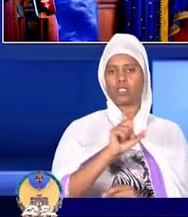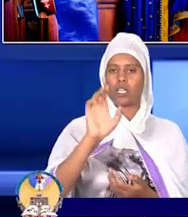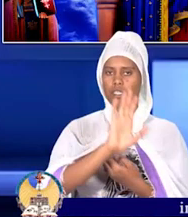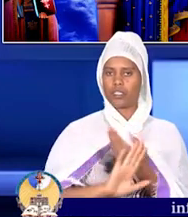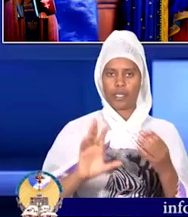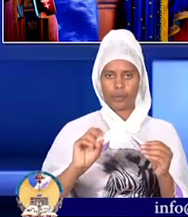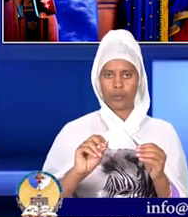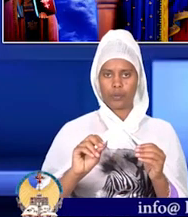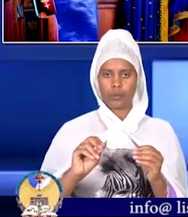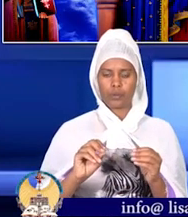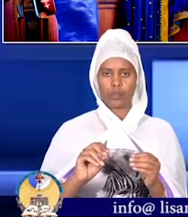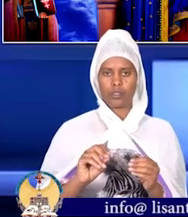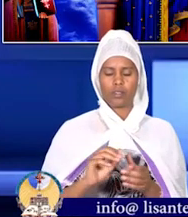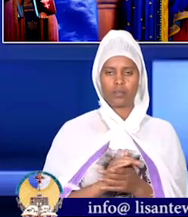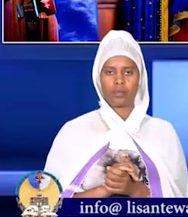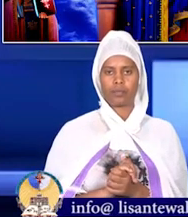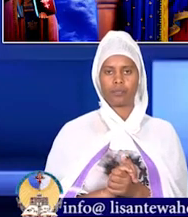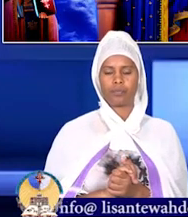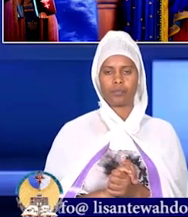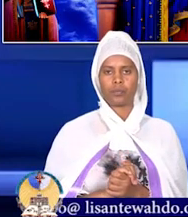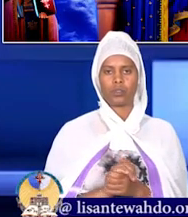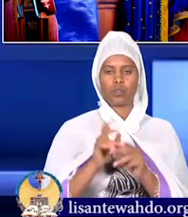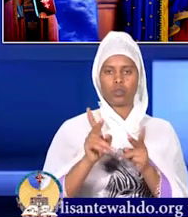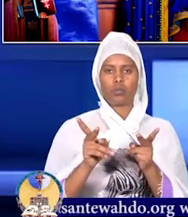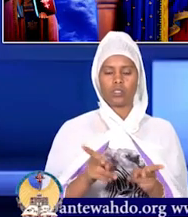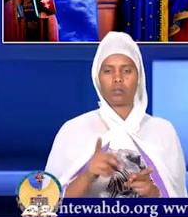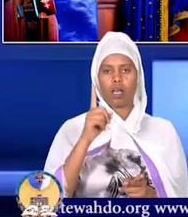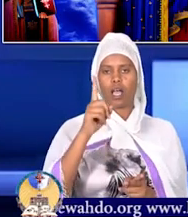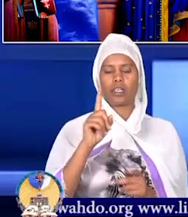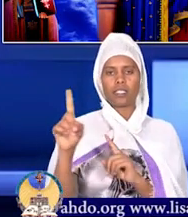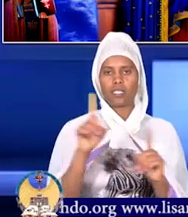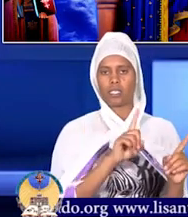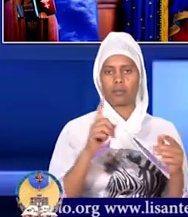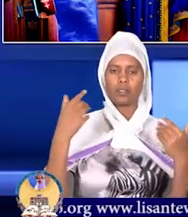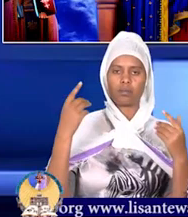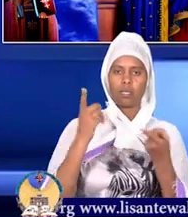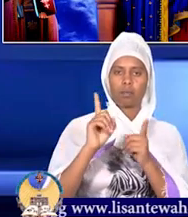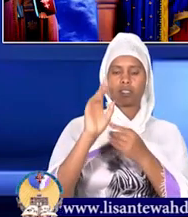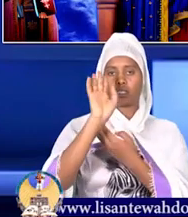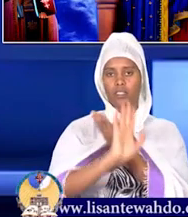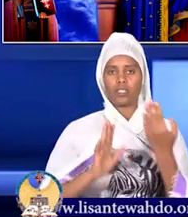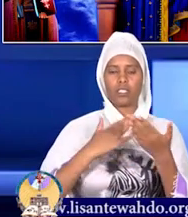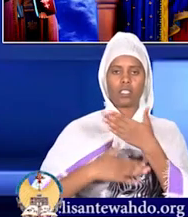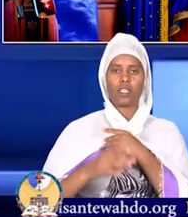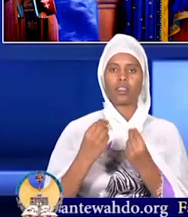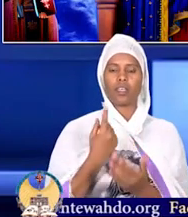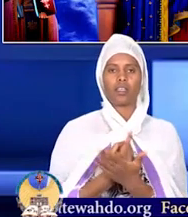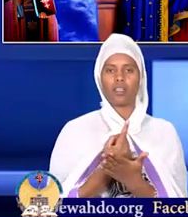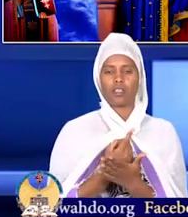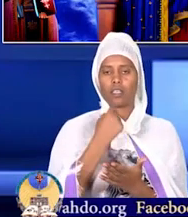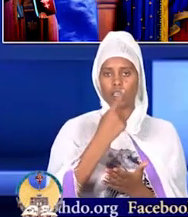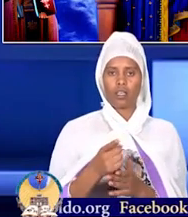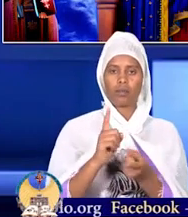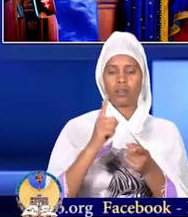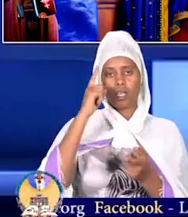مسكلا دحننايو إذا خا نايكوين دحنات نبلا كمود ما حدا ولك أسب نغدحن أنت خوينو